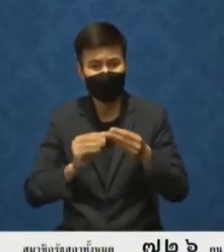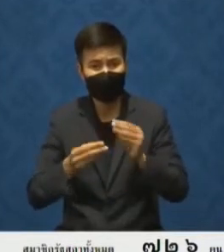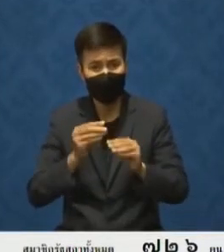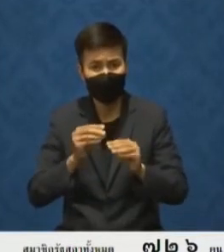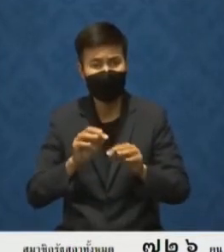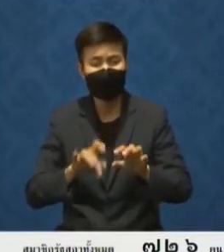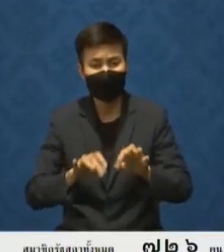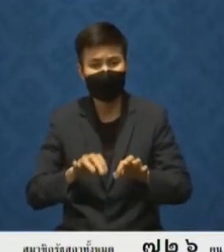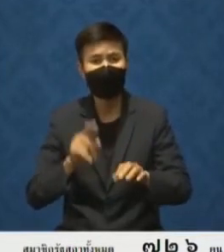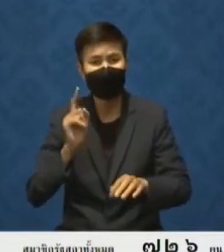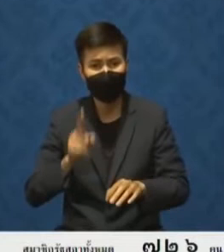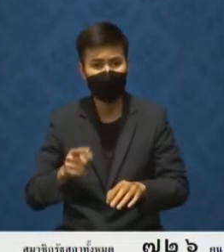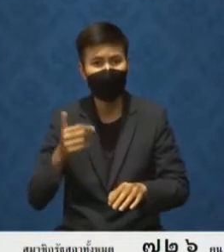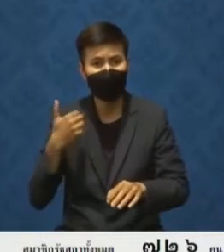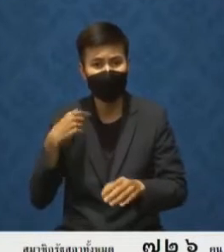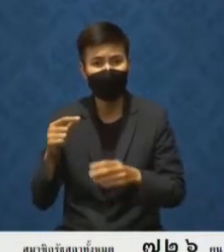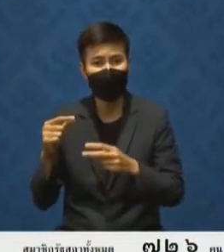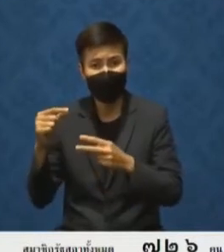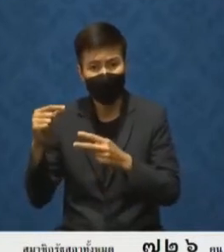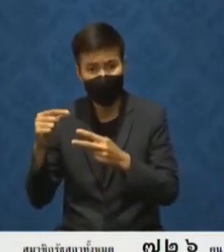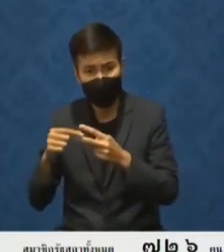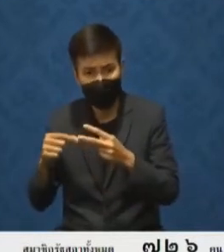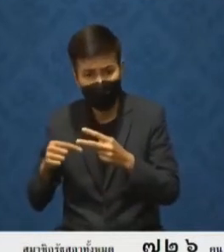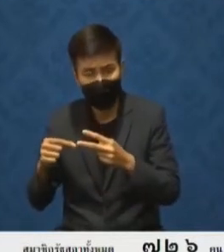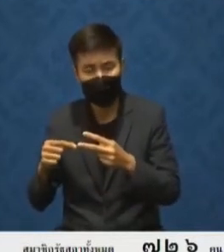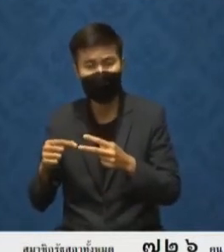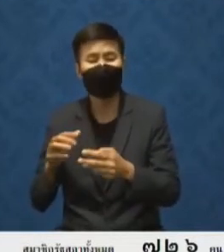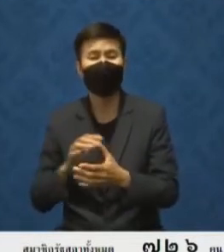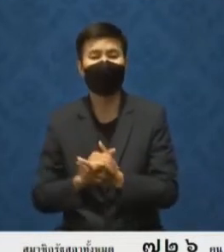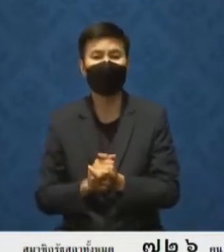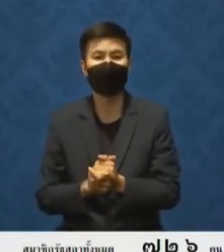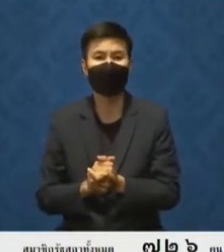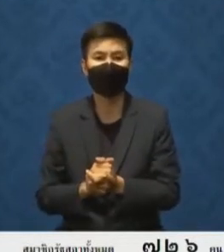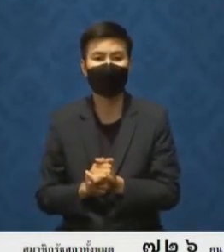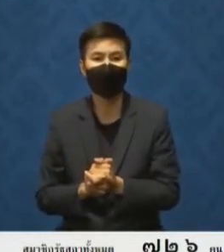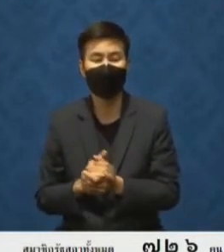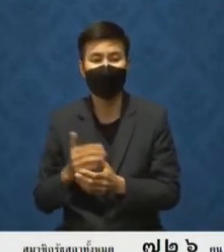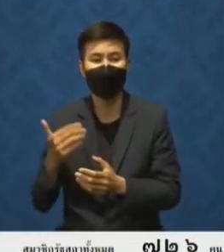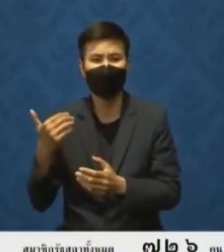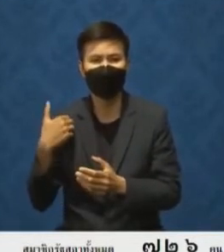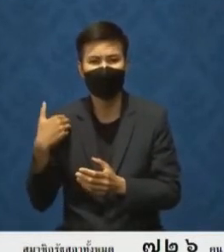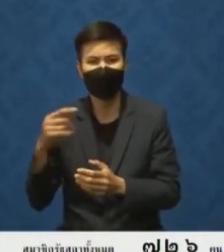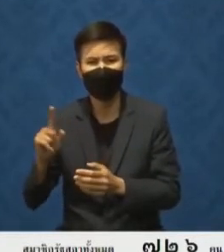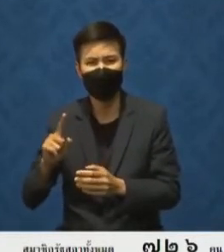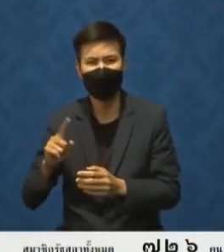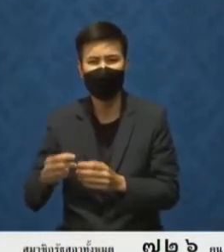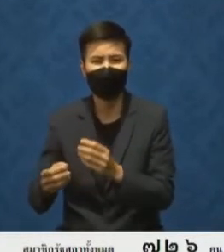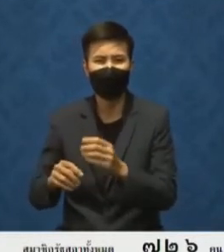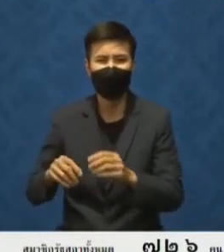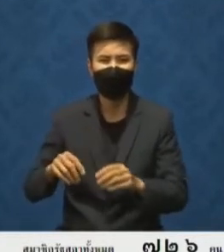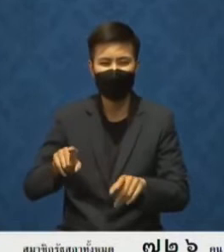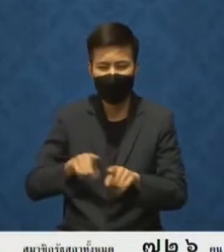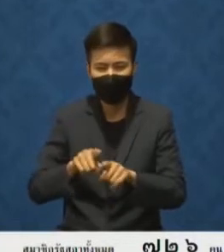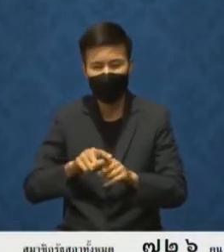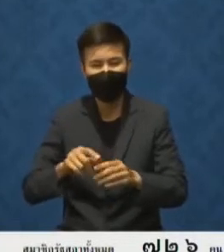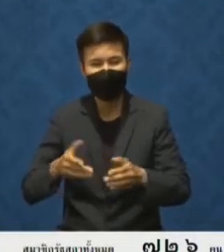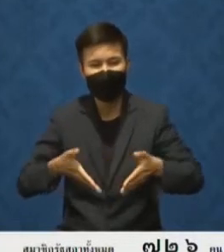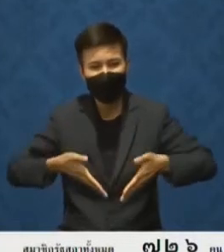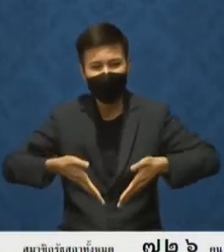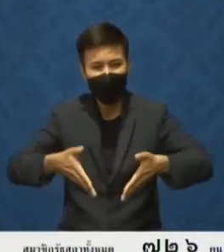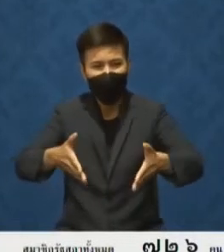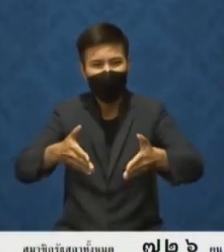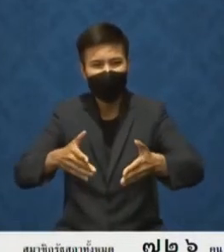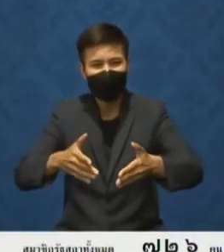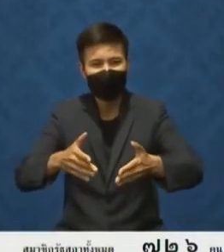มันาจะต้องใช้คะแนนในบางส่วนที่เดินทางจากที่ทุรกัดาลและในแตละจงหวดที่จะ